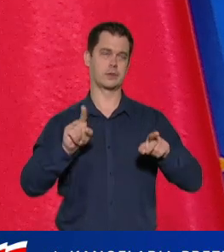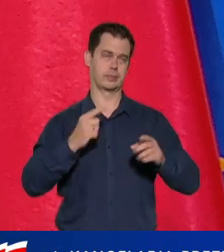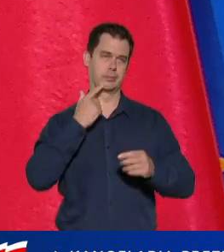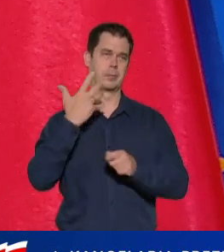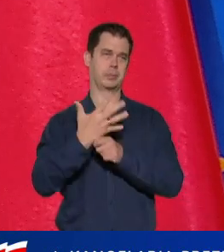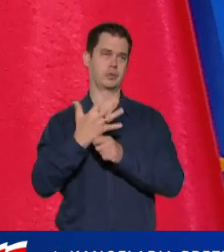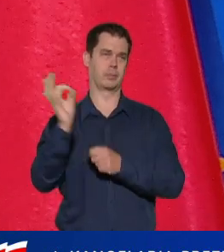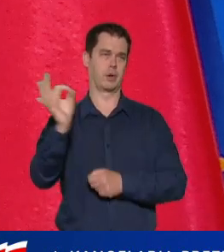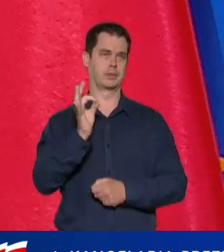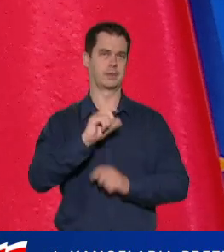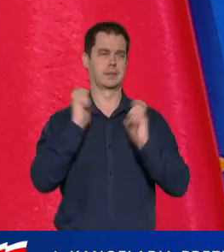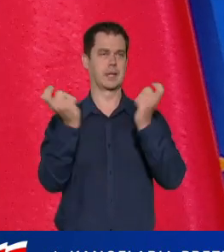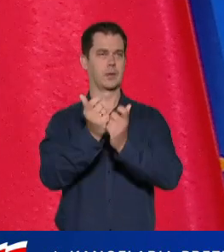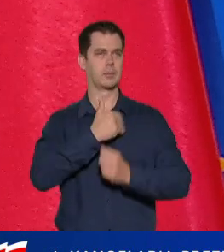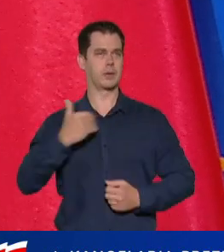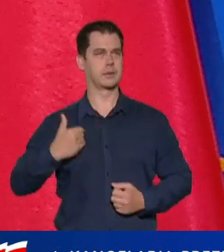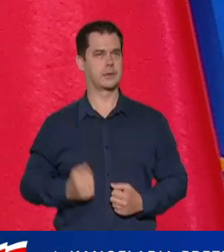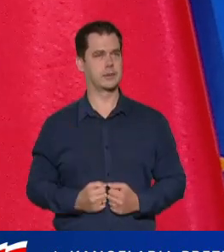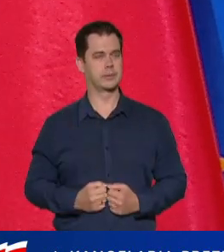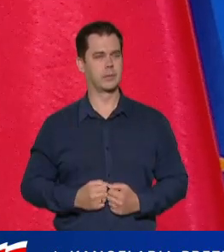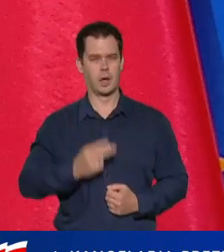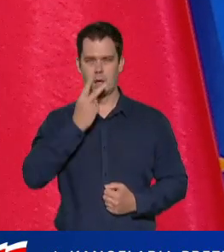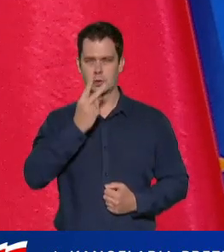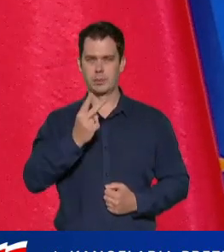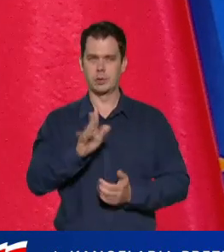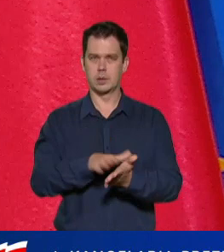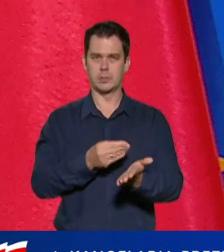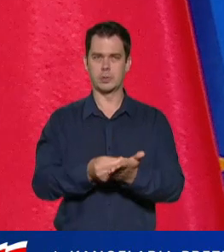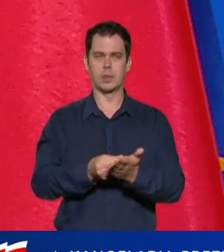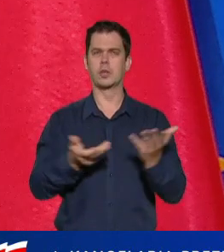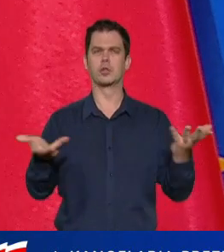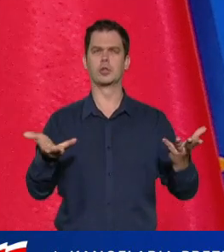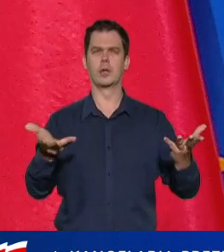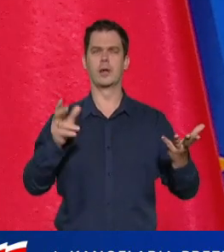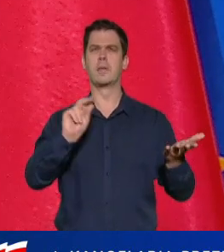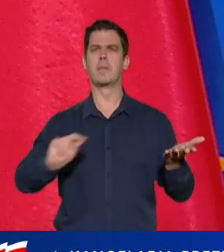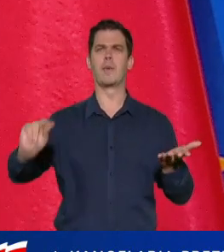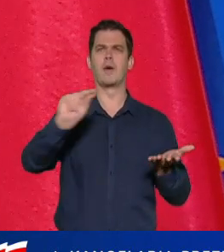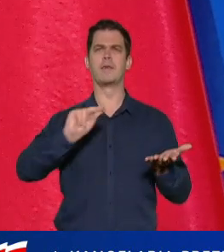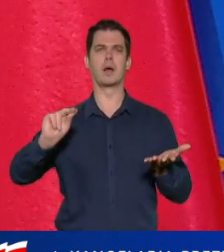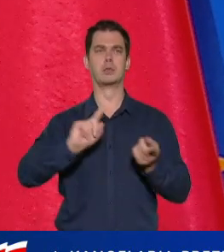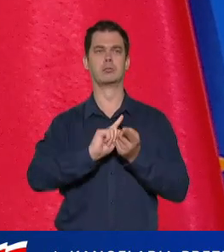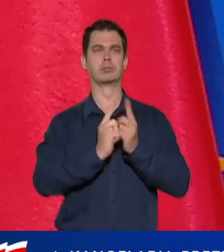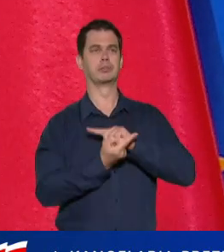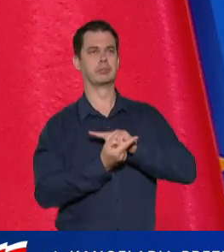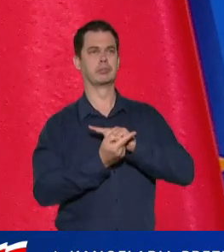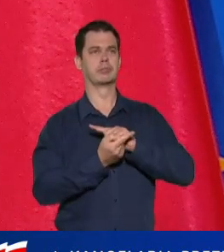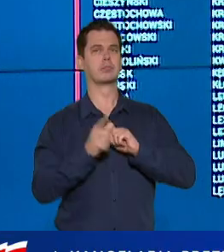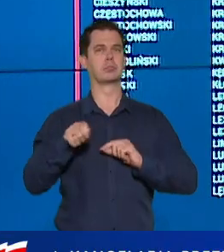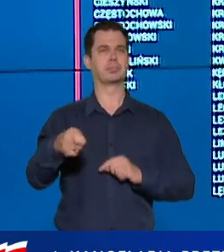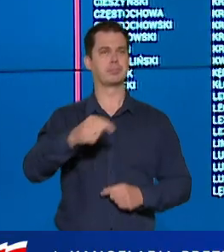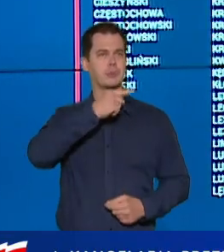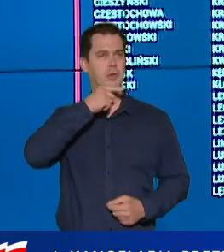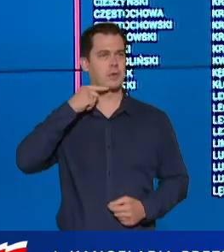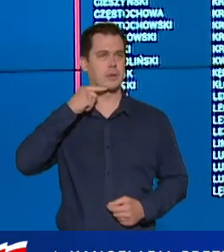połowa Polski. Jeżeli popatrzymy sobie, które powiaty właśnie znajdują się w strefie